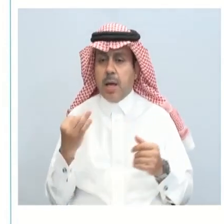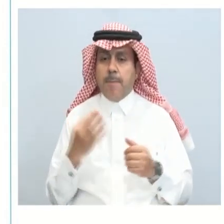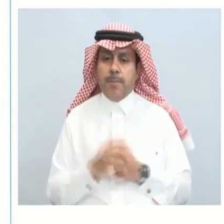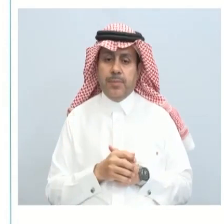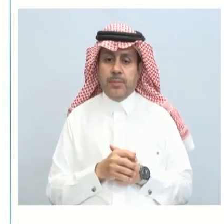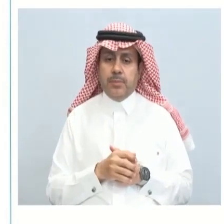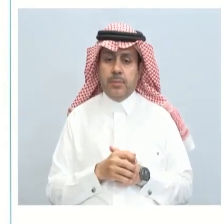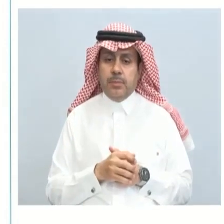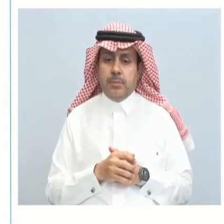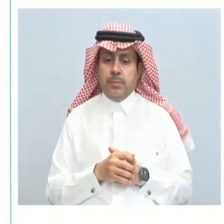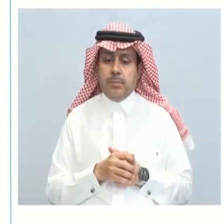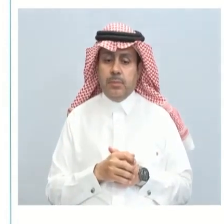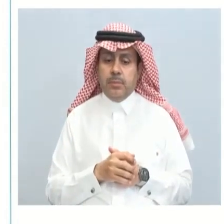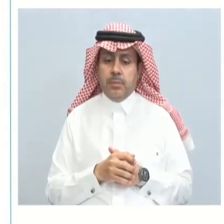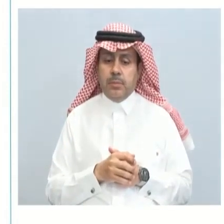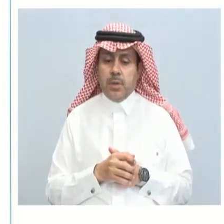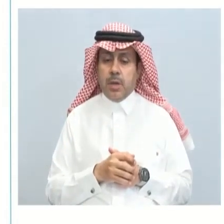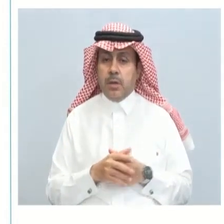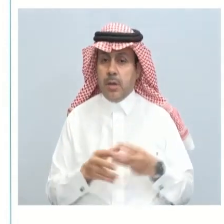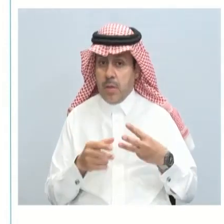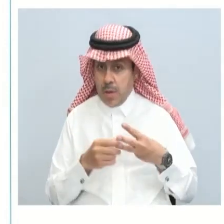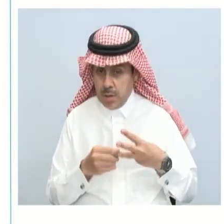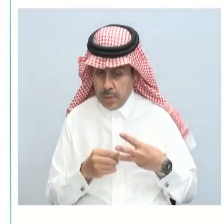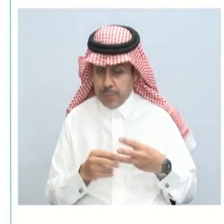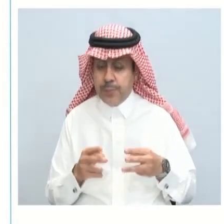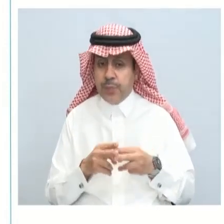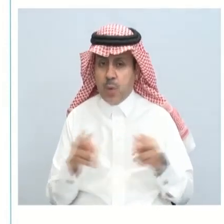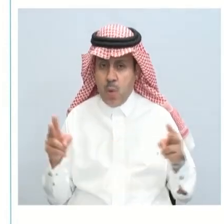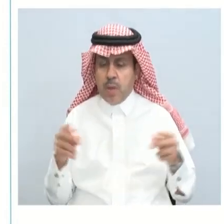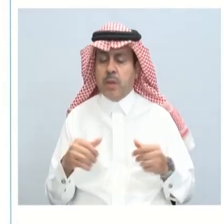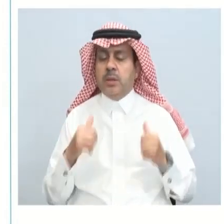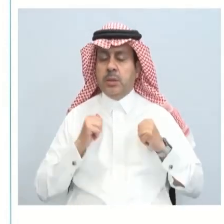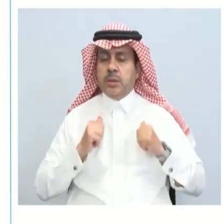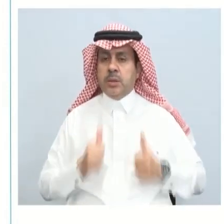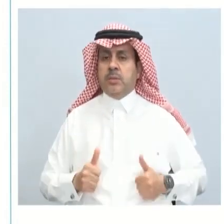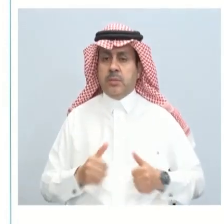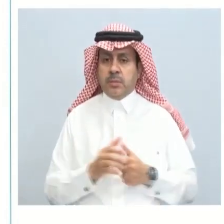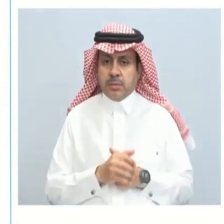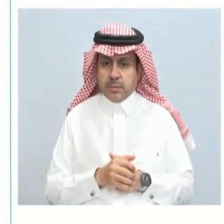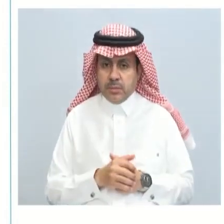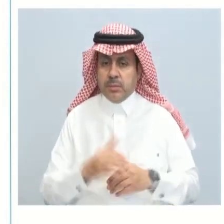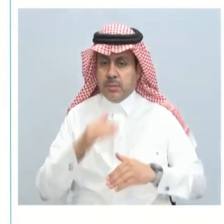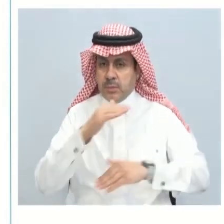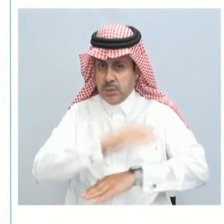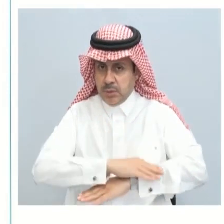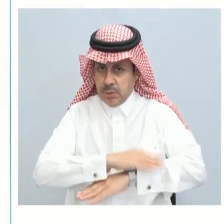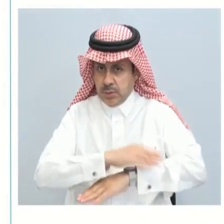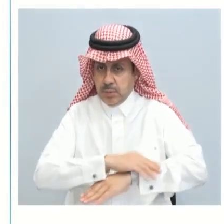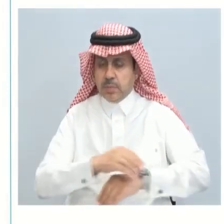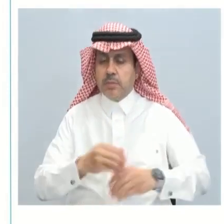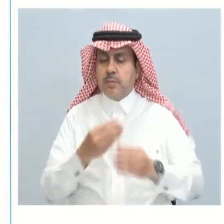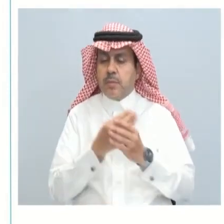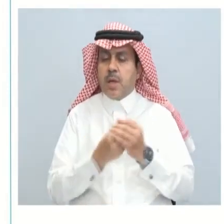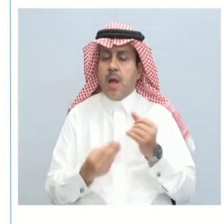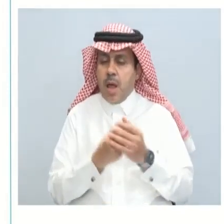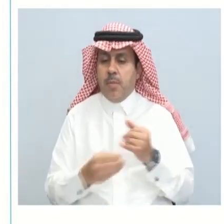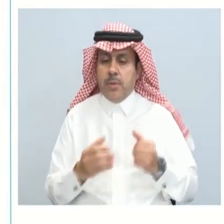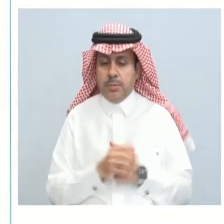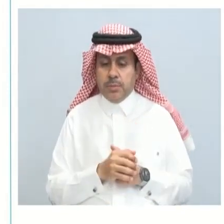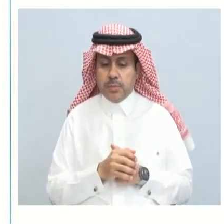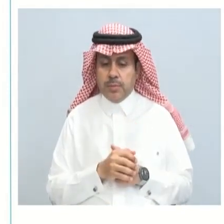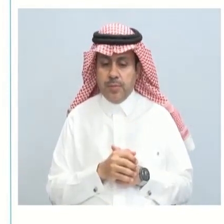او محرم وايضا من الاهداف ان يوضح الطالب حكم تنظيم الحمل فرق بين التحديد